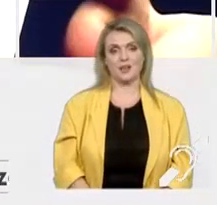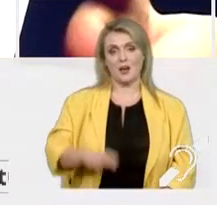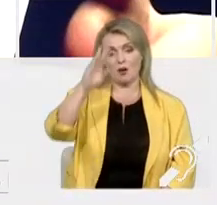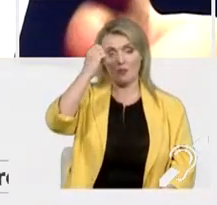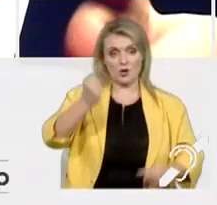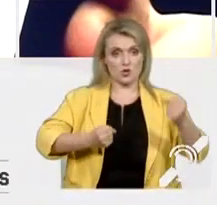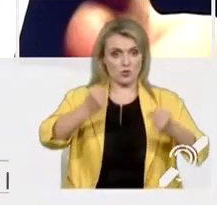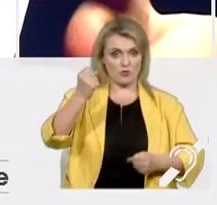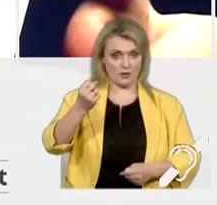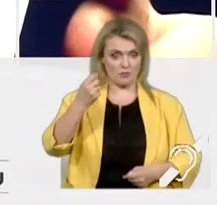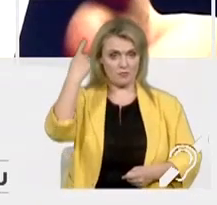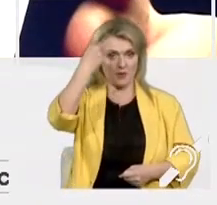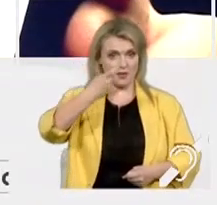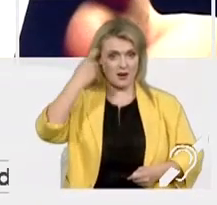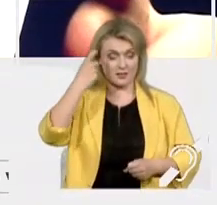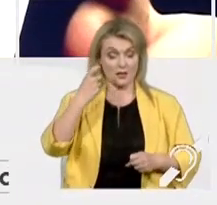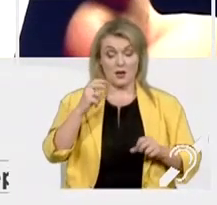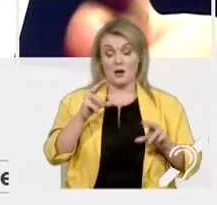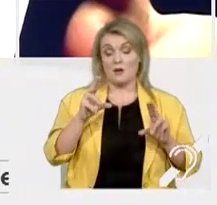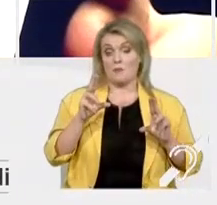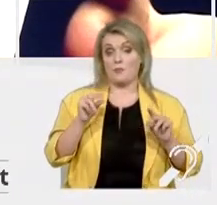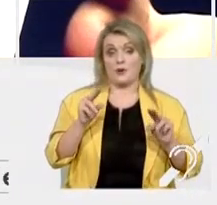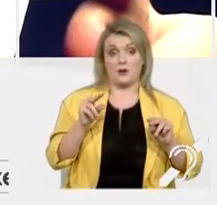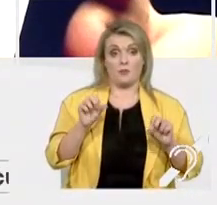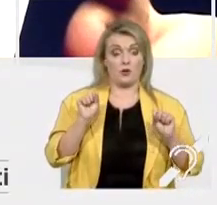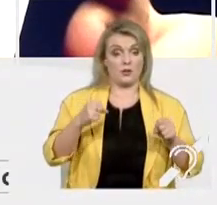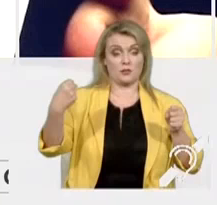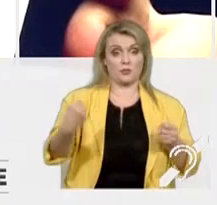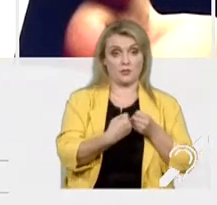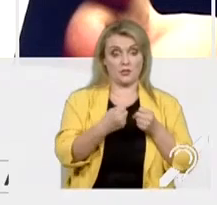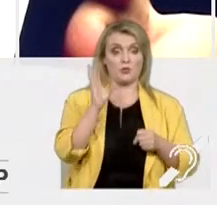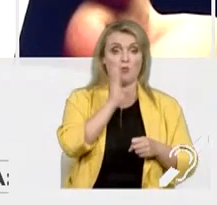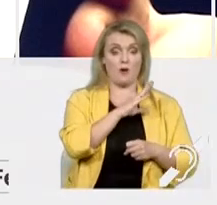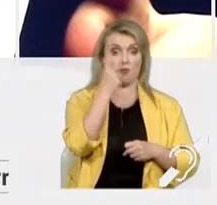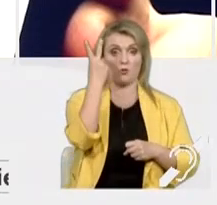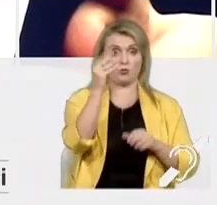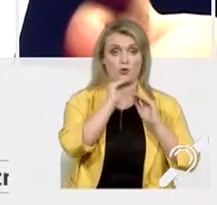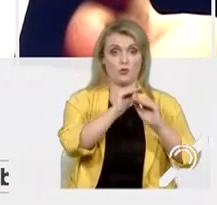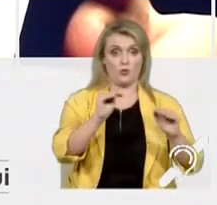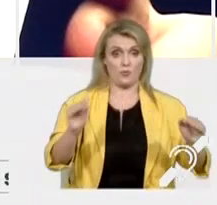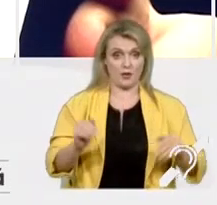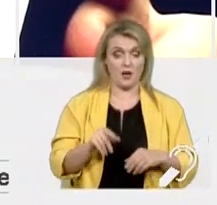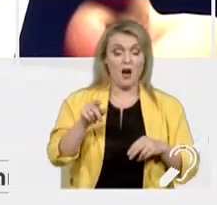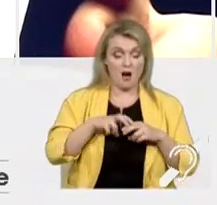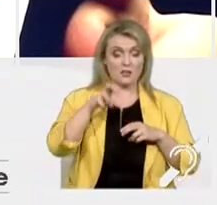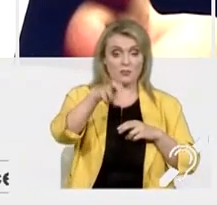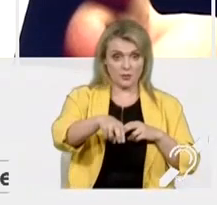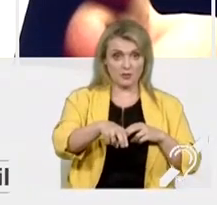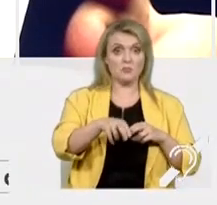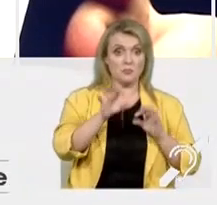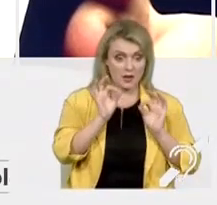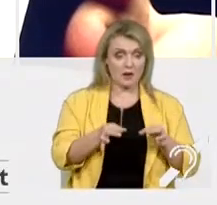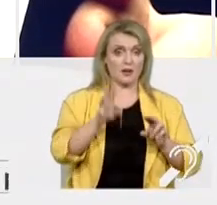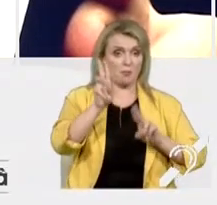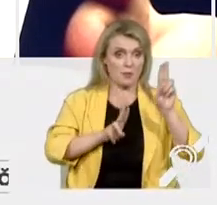Un șofer beat criță a fost la un pas să lovească aseară o mamă cu doi copii care traversau strada pe zebră în sectorul Botanica din Chișinău. Câteva minute